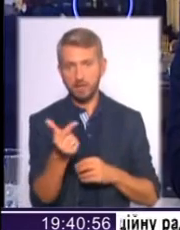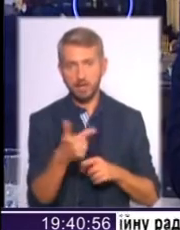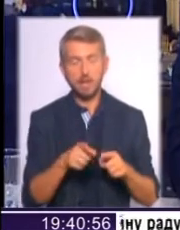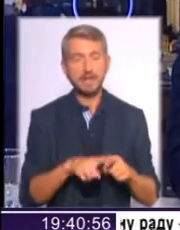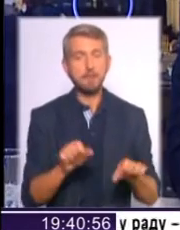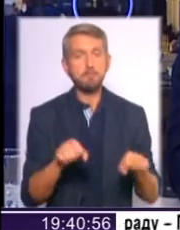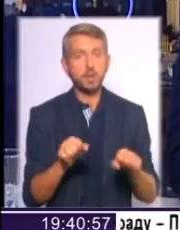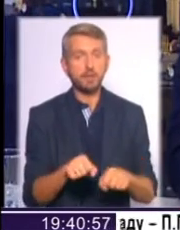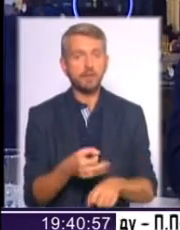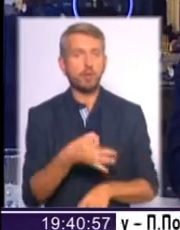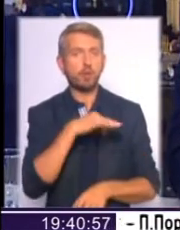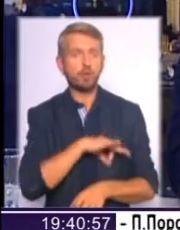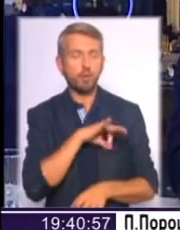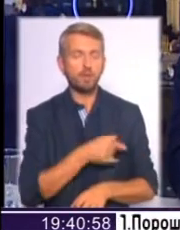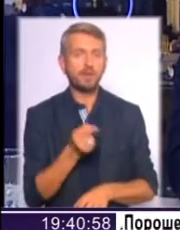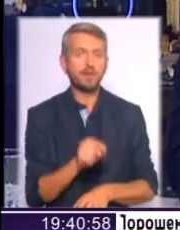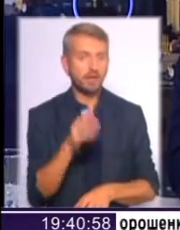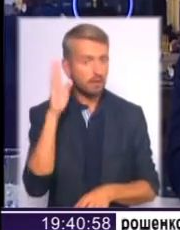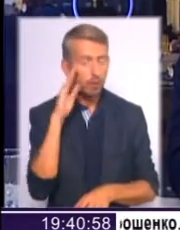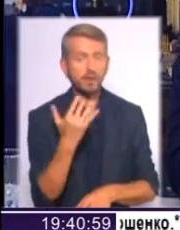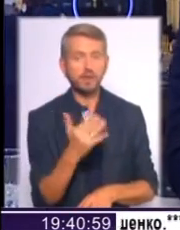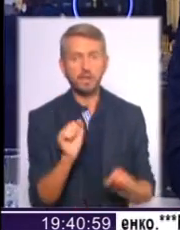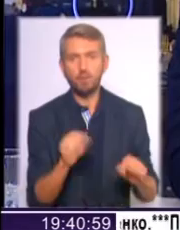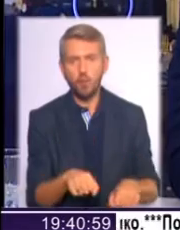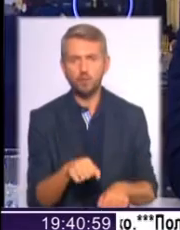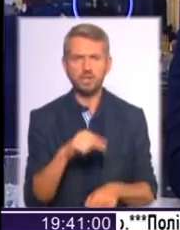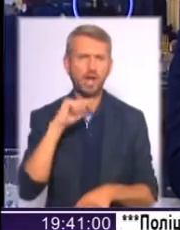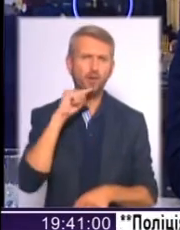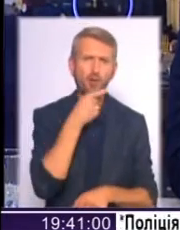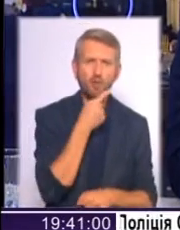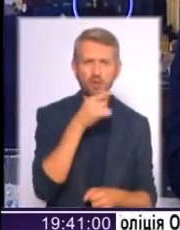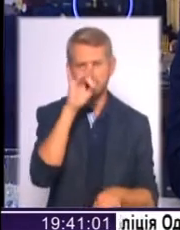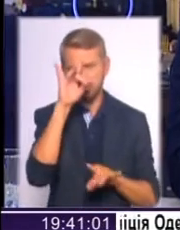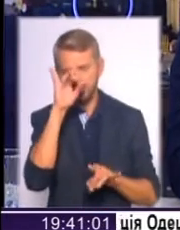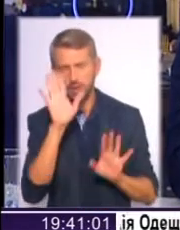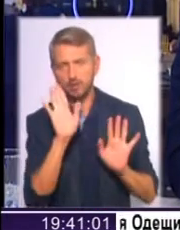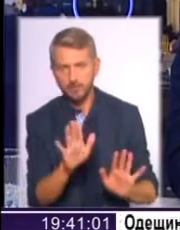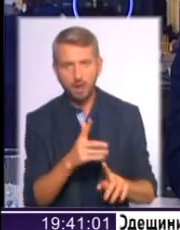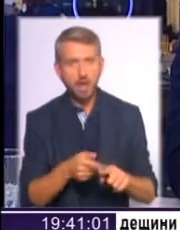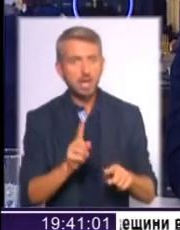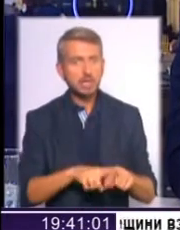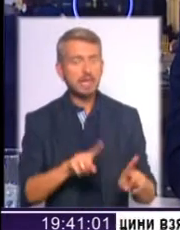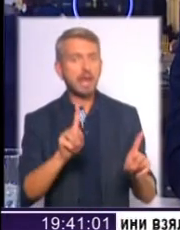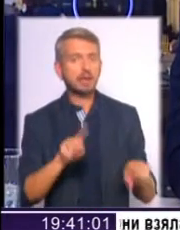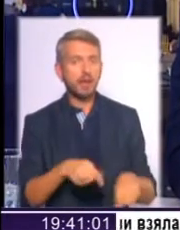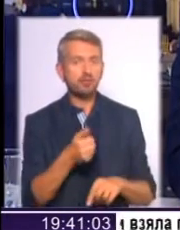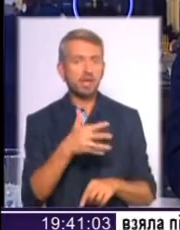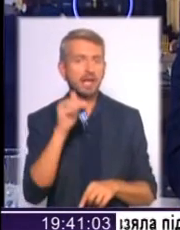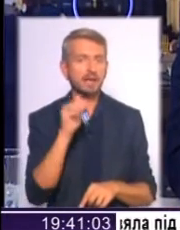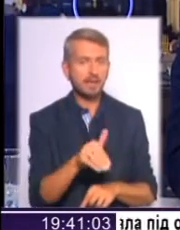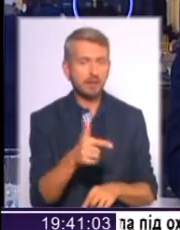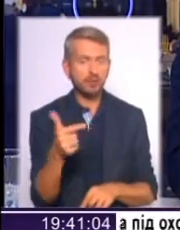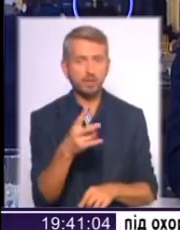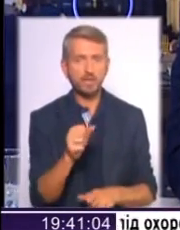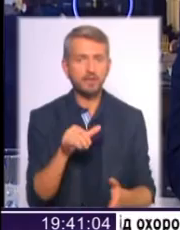можливість фактично використовувати стільки тої води, скільки ти можеш, там вже економити якимось чином. Ну, вже і дивитися, але менше, це більше, так. Кілька там тисяч на встановлення